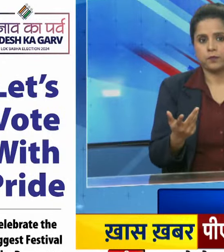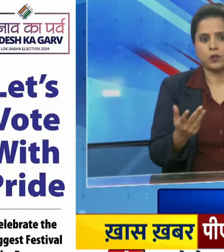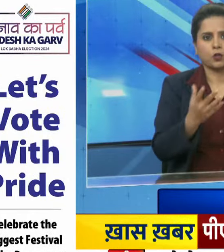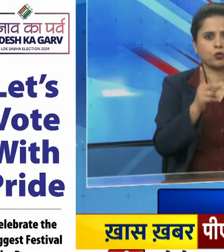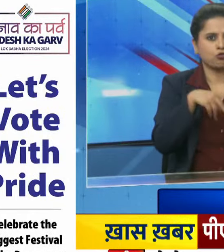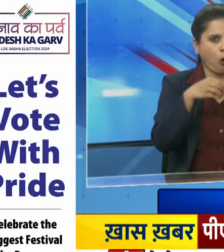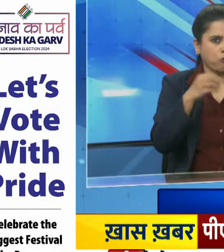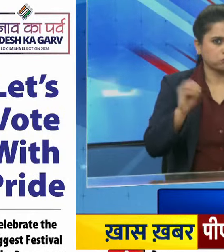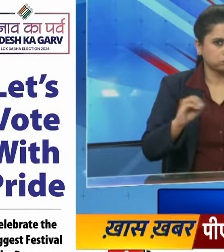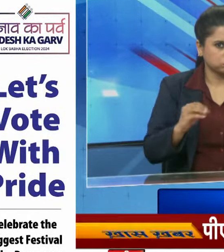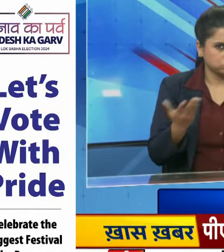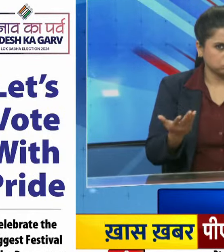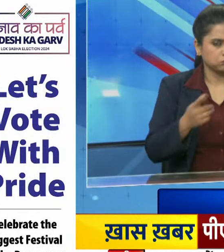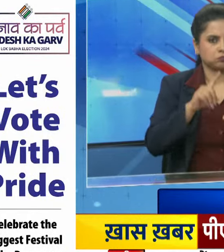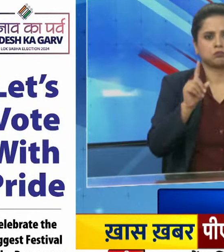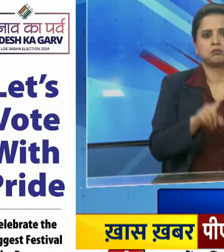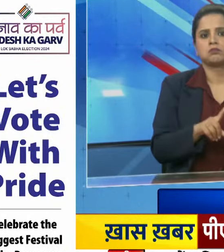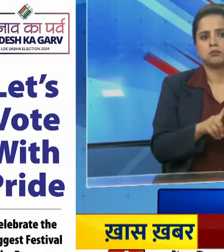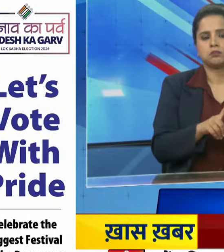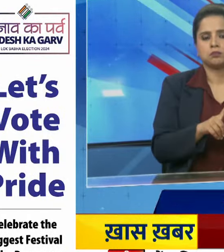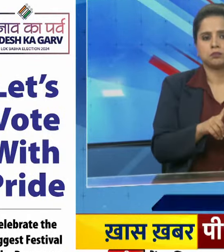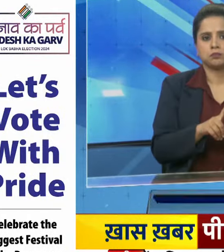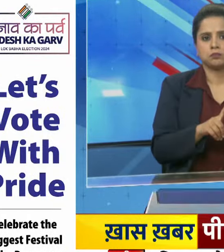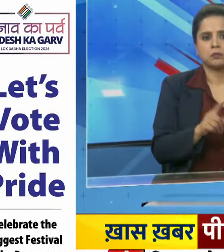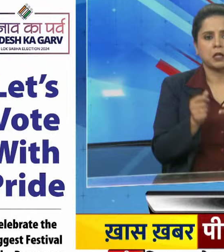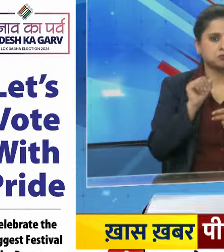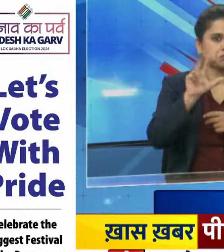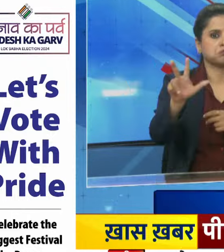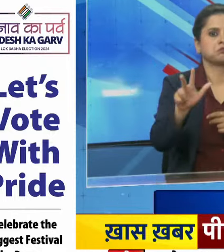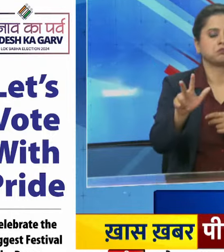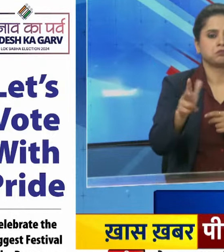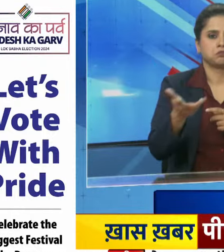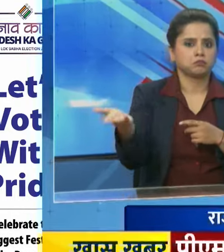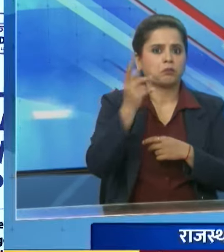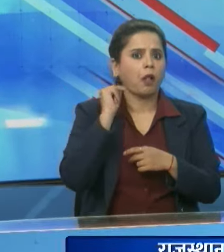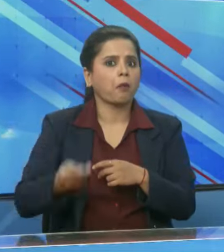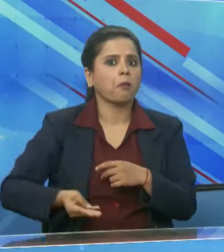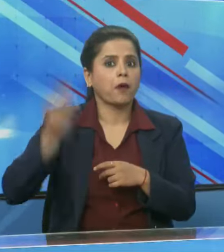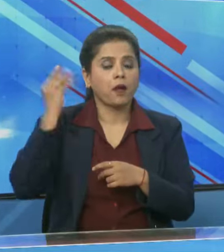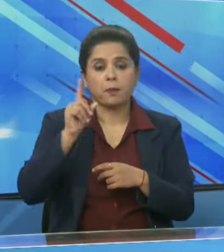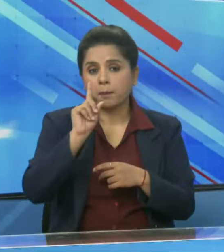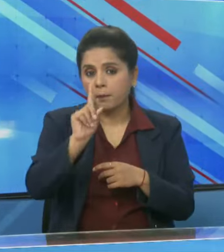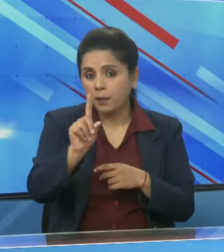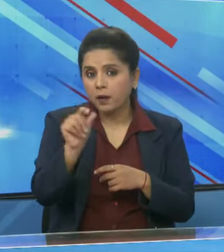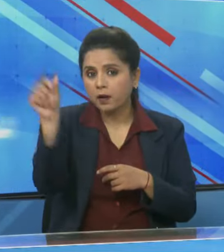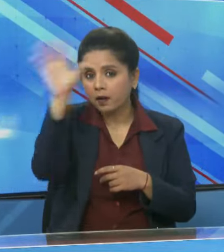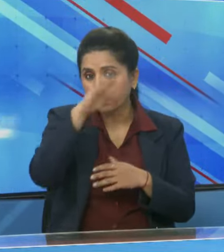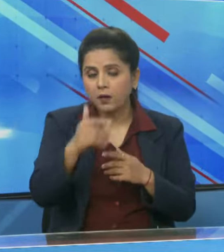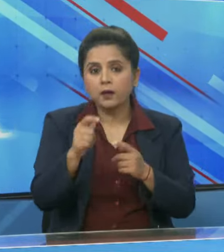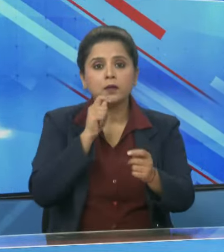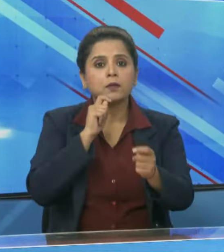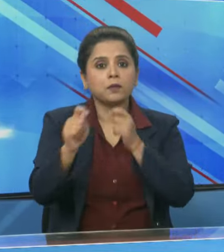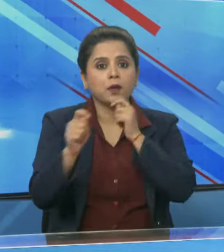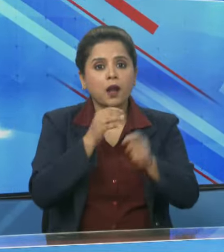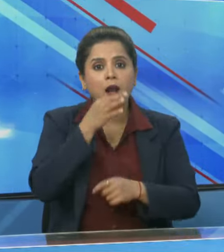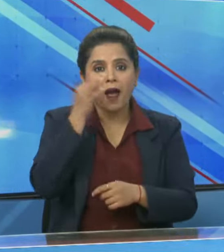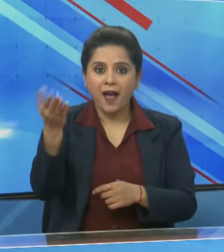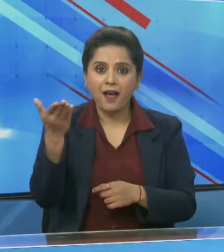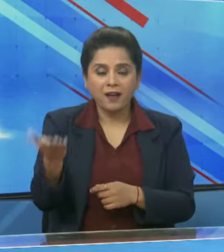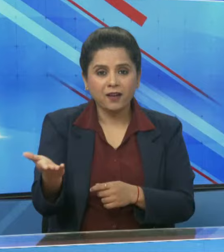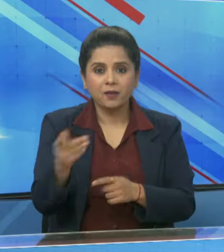बेरोजगारी, दूसरे नंबर पर महंगाई। मगर अगर आप हिंदुस्तान के मीडिया से पूछेंगे